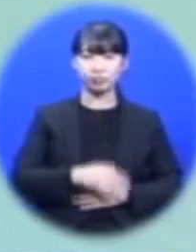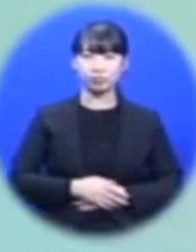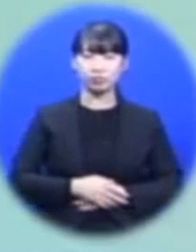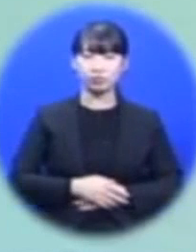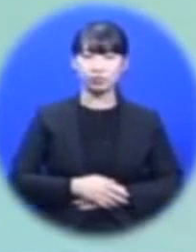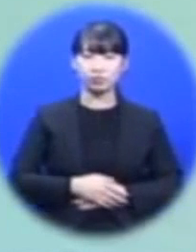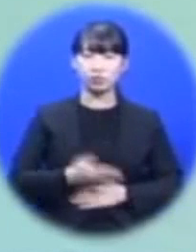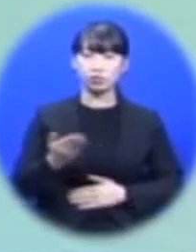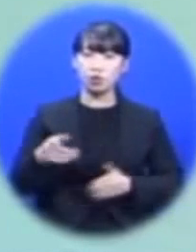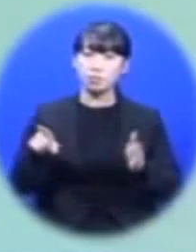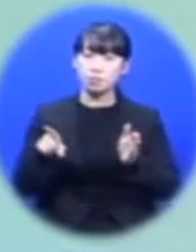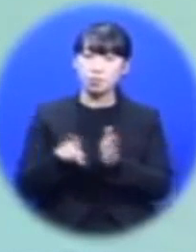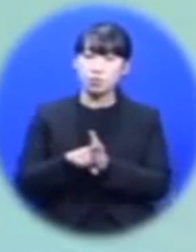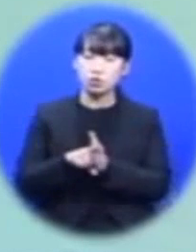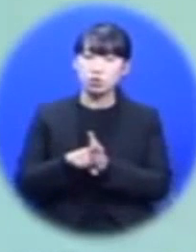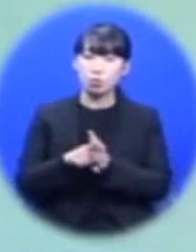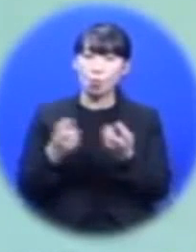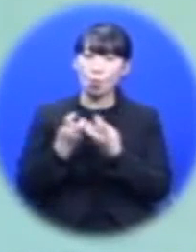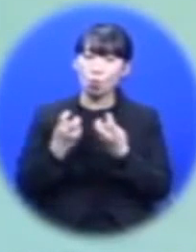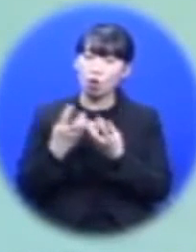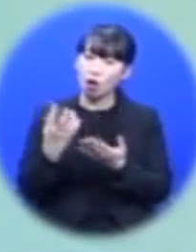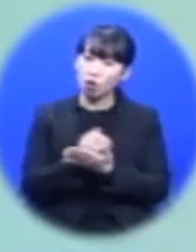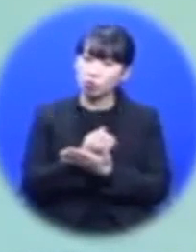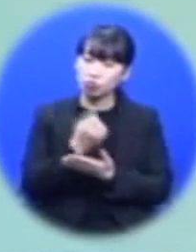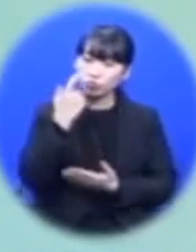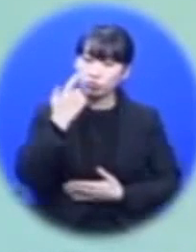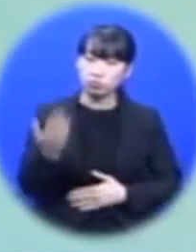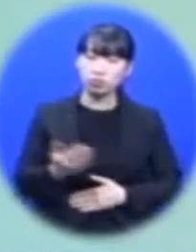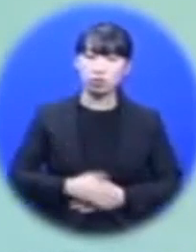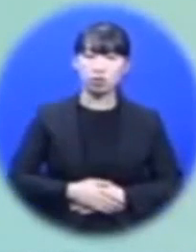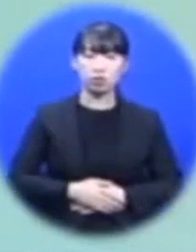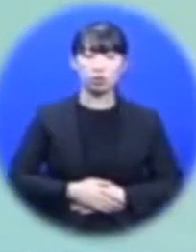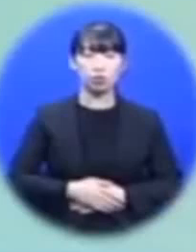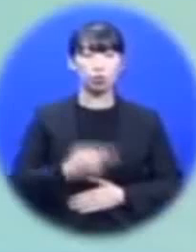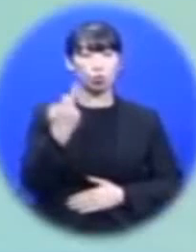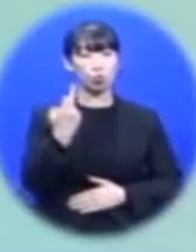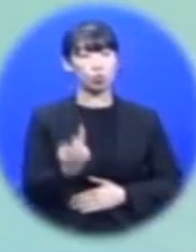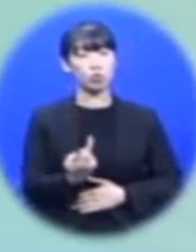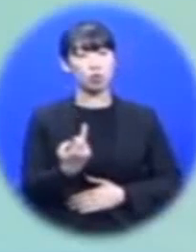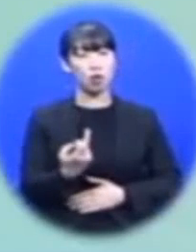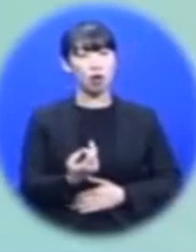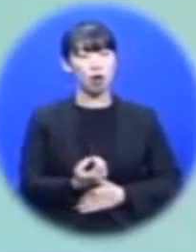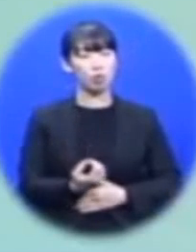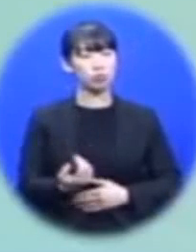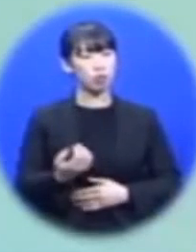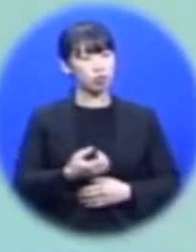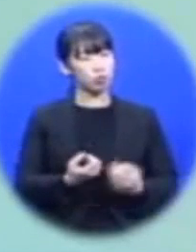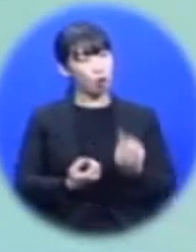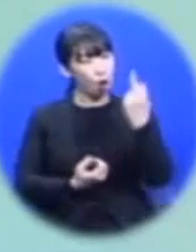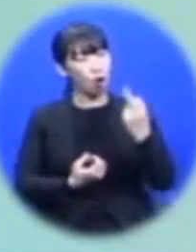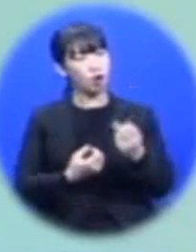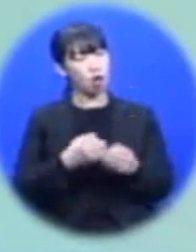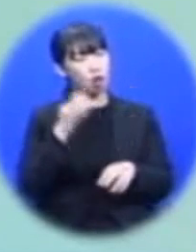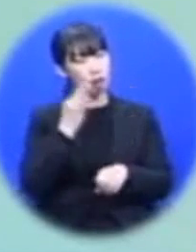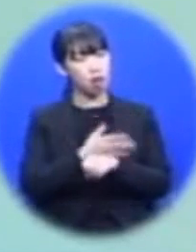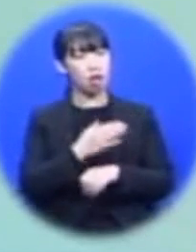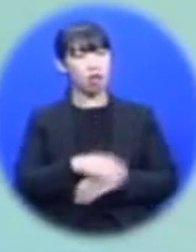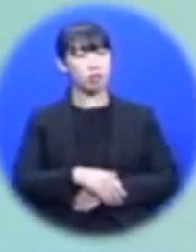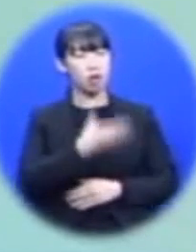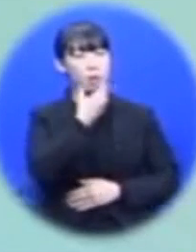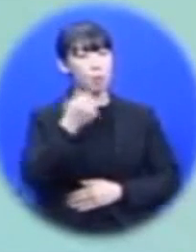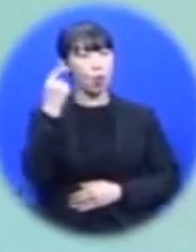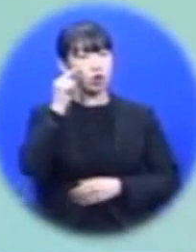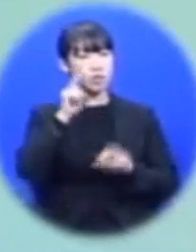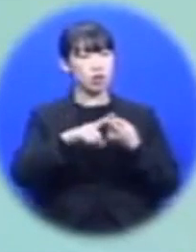어떻게 그런 믿음을 가졌냐 그랬더니 동생이 아 형 간단해 그러면서 쭉 복음에 대해서